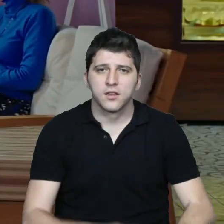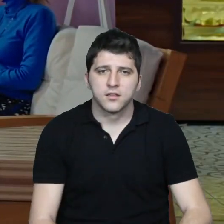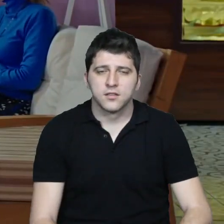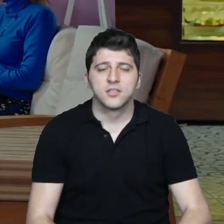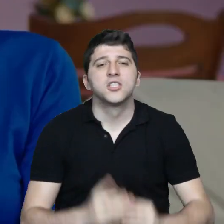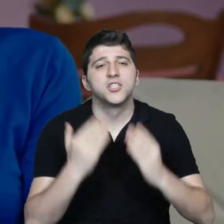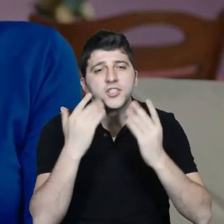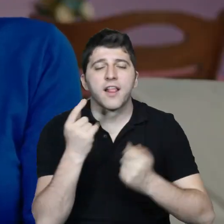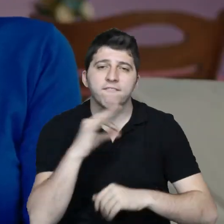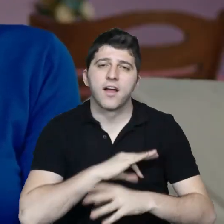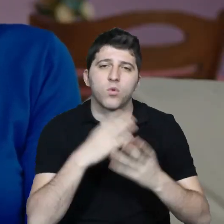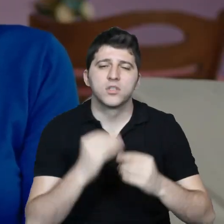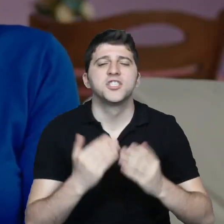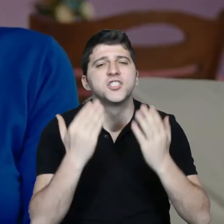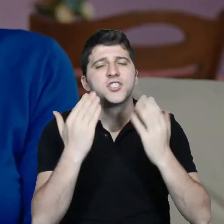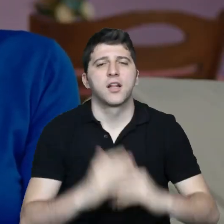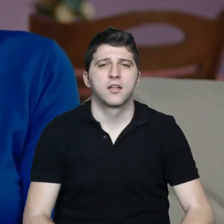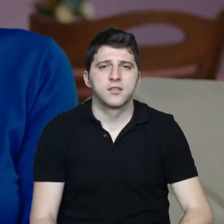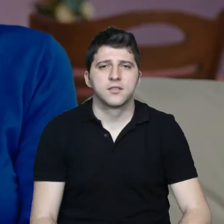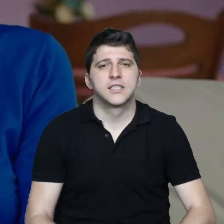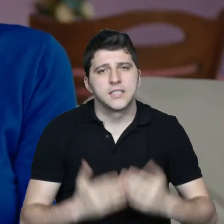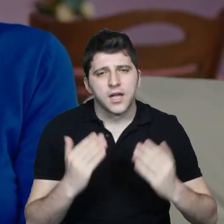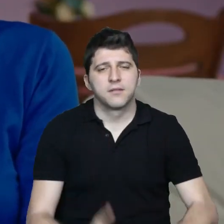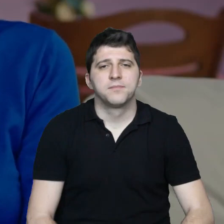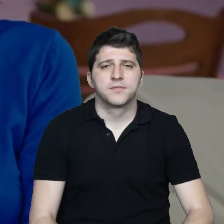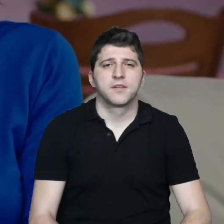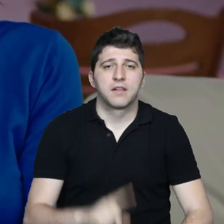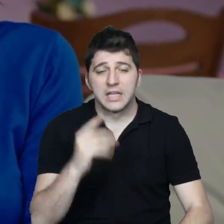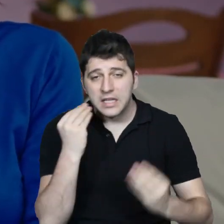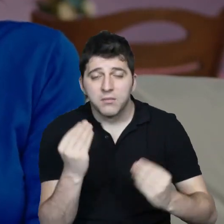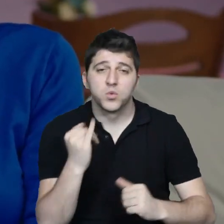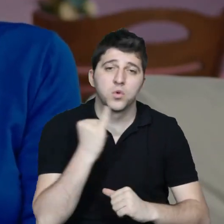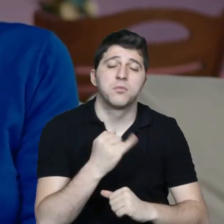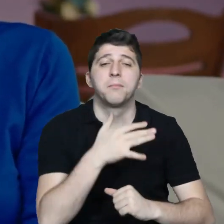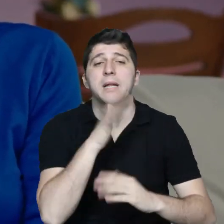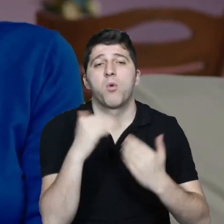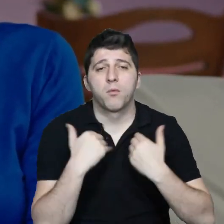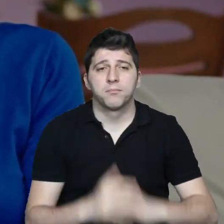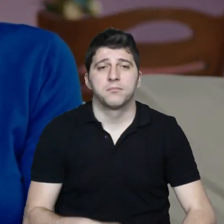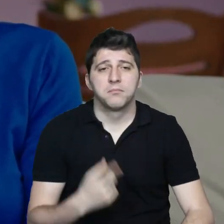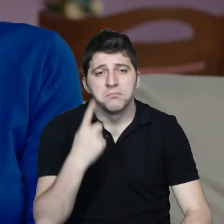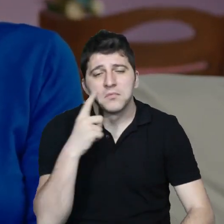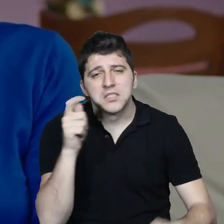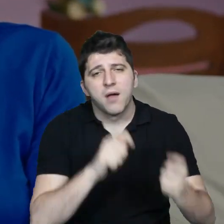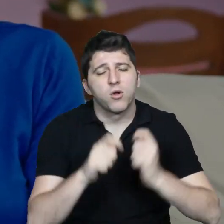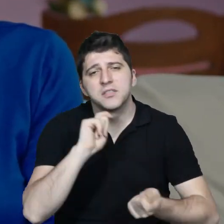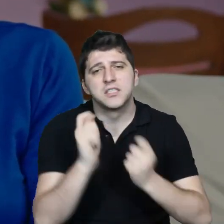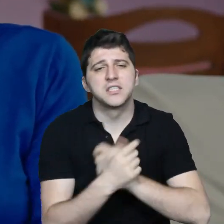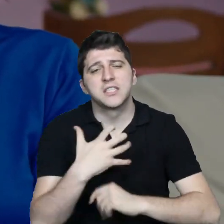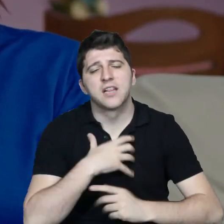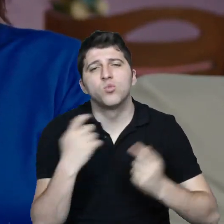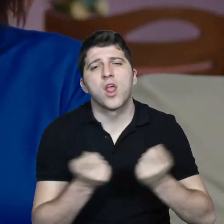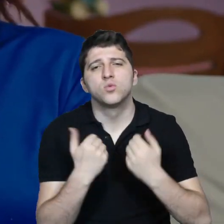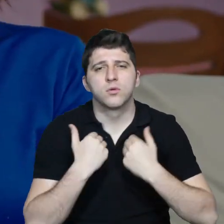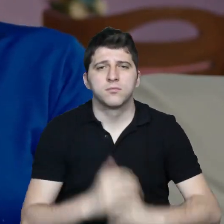Ay, inşallah işe yarar. İnşallah. Yani vallahi iyi mi olacak, kötü mü olacak hiç bilmiyorum. Yapıyorum işte bir şeyler, kendimce